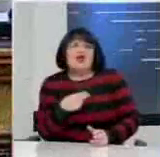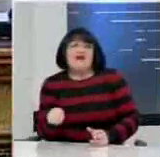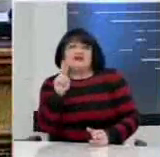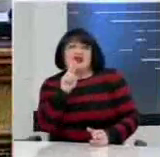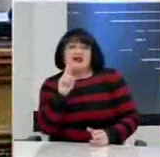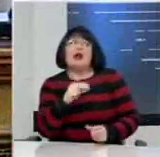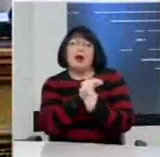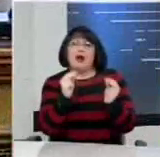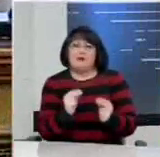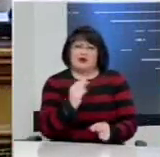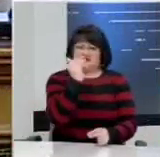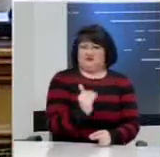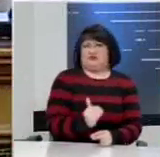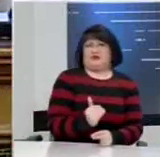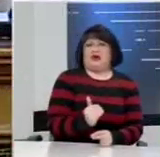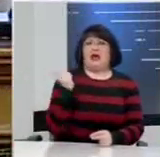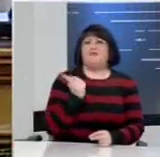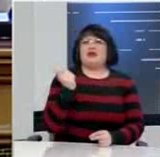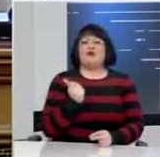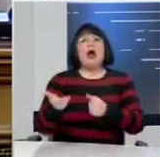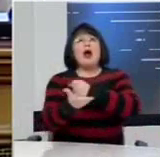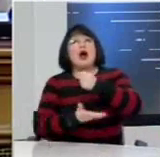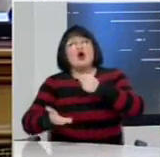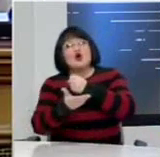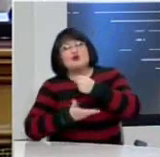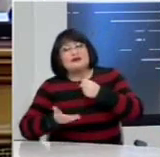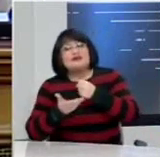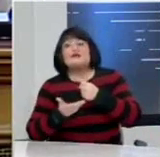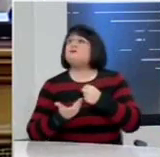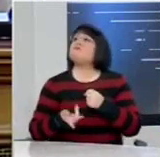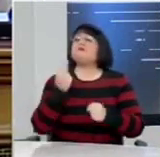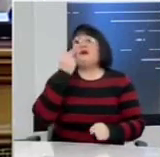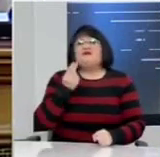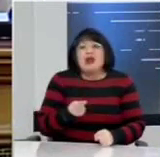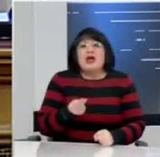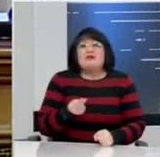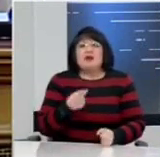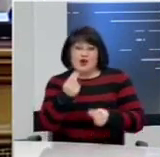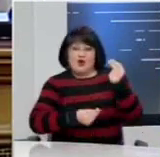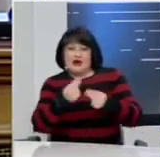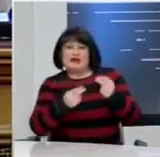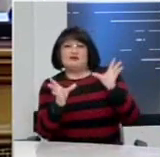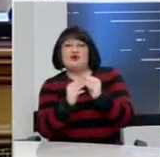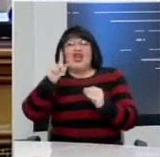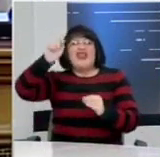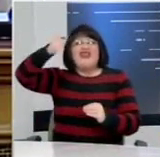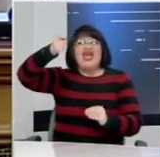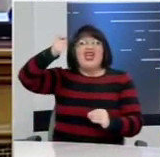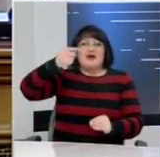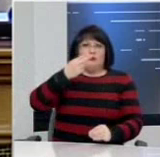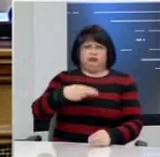παίρνει μειωμένο, του αγρότη που βλέπει σήμερα το λογαριασμό της ΔΕΗ να φουσκώνει και